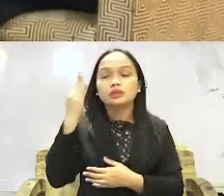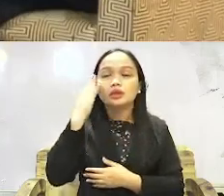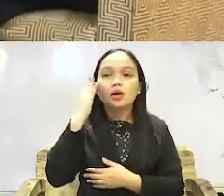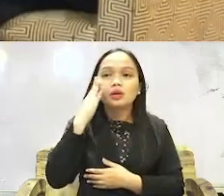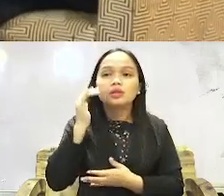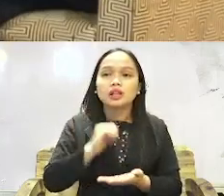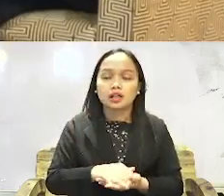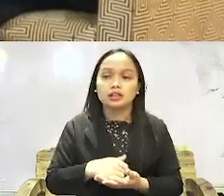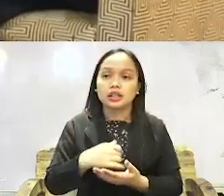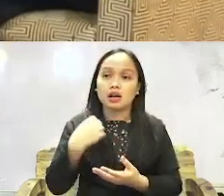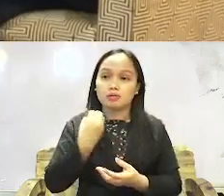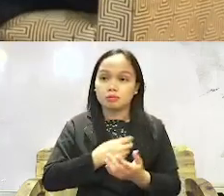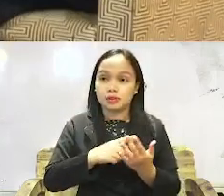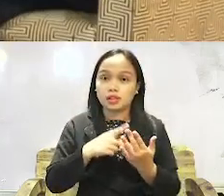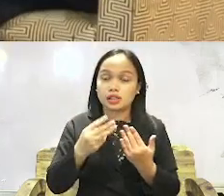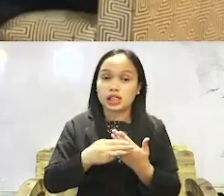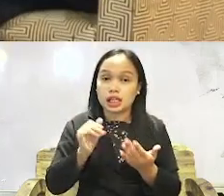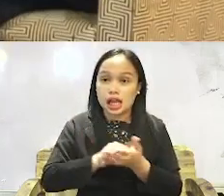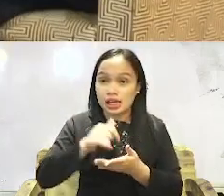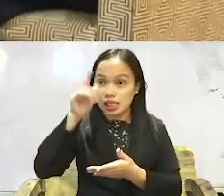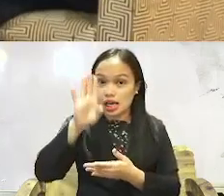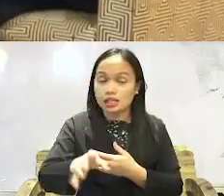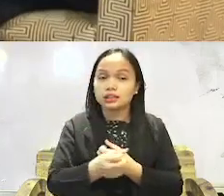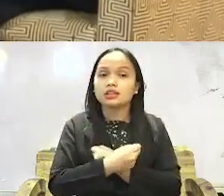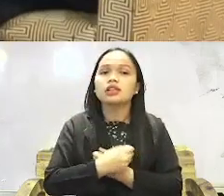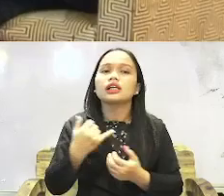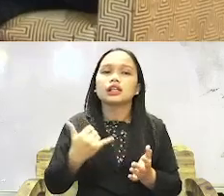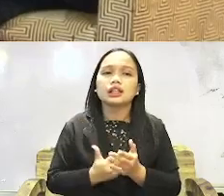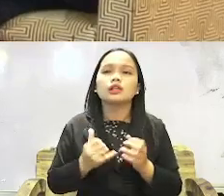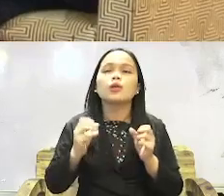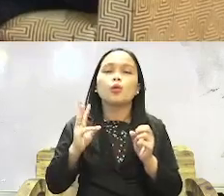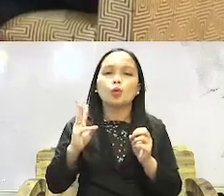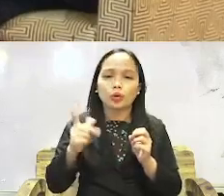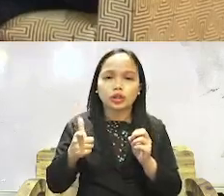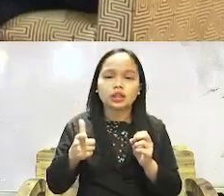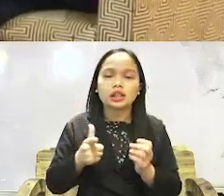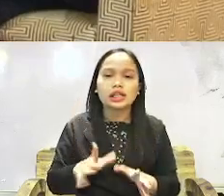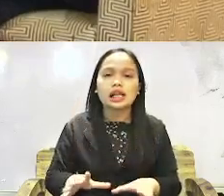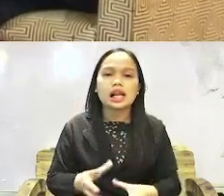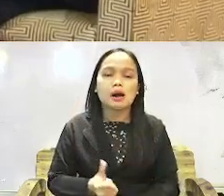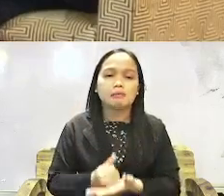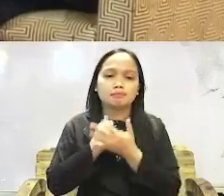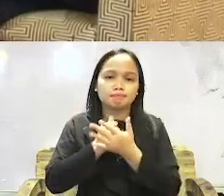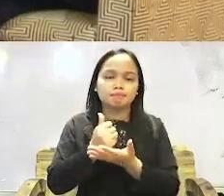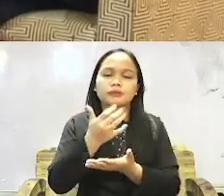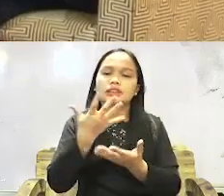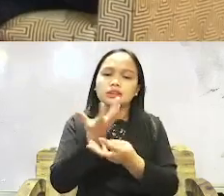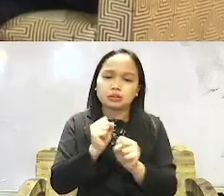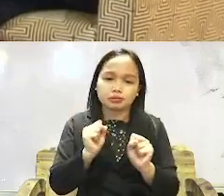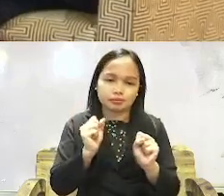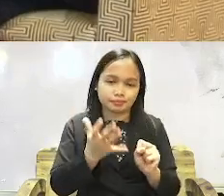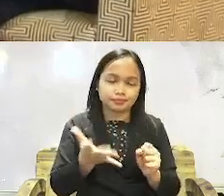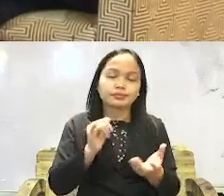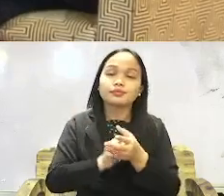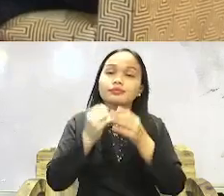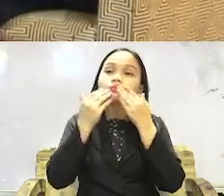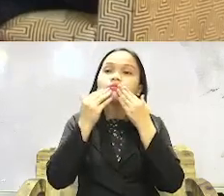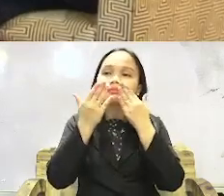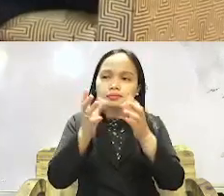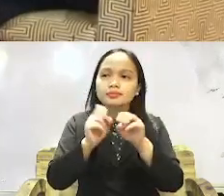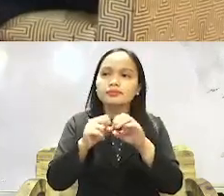of course, sa salita ng Diyos, na yung pagmamahal ng Diyos, it will lift you up. Kaya maraming salamat po. Maraming salamat. Sir Jao,